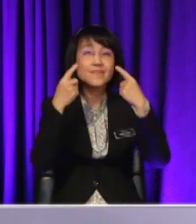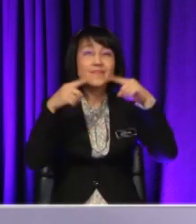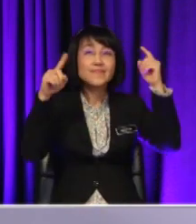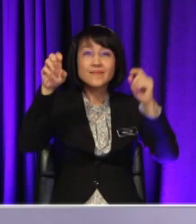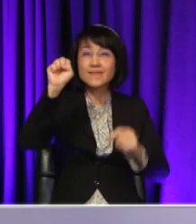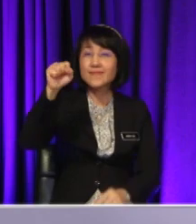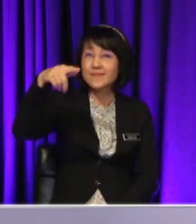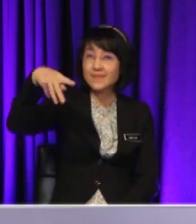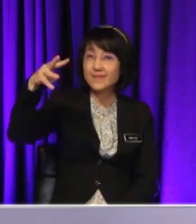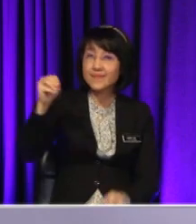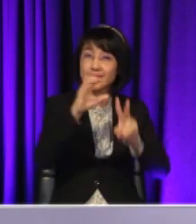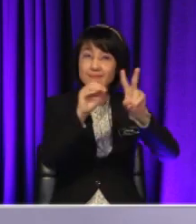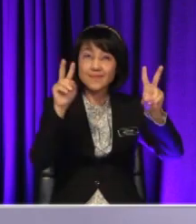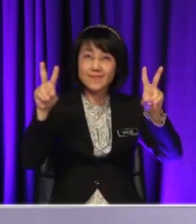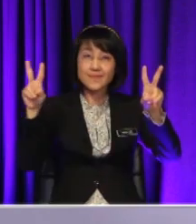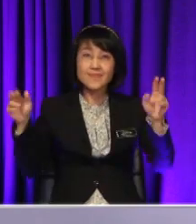bersama saya